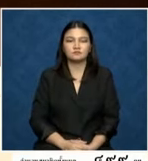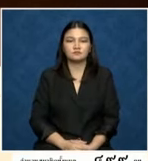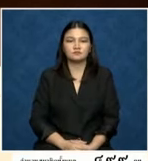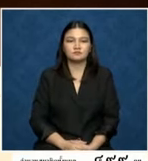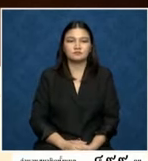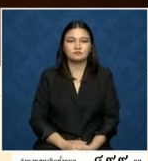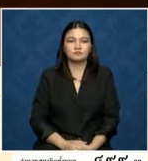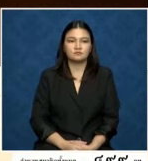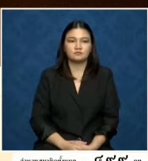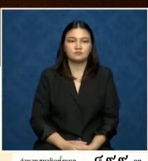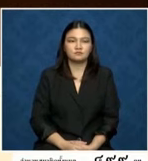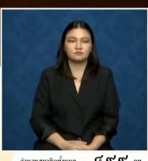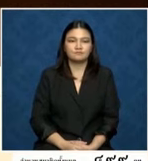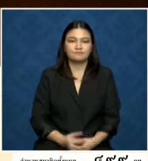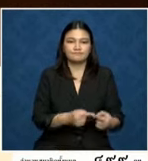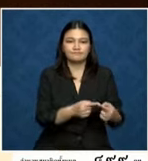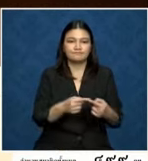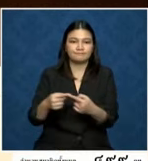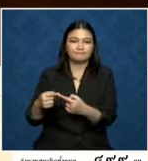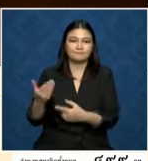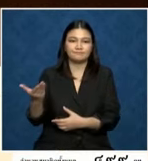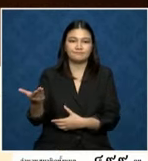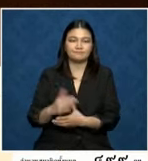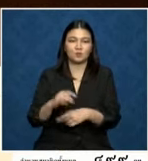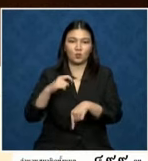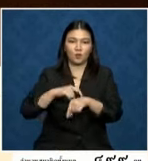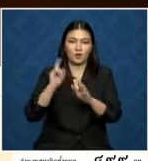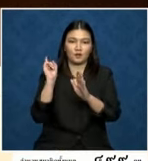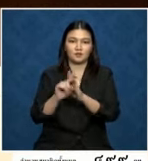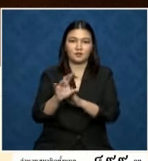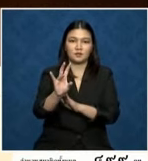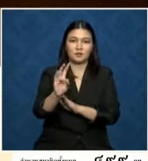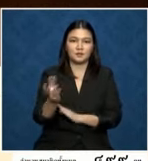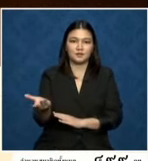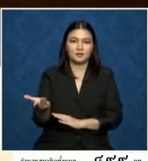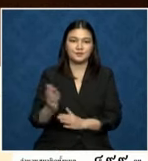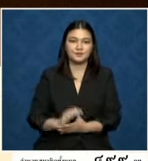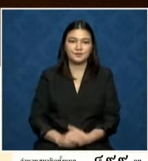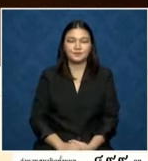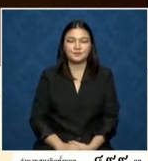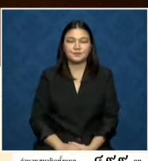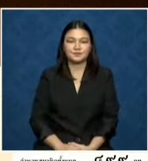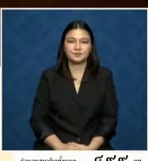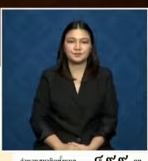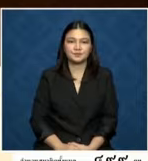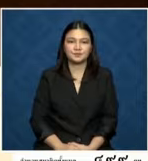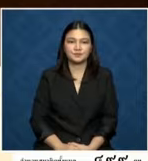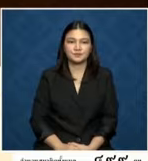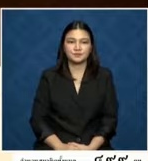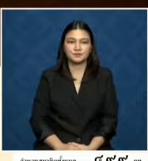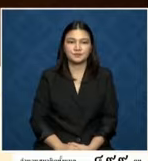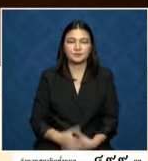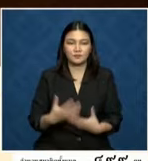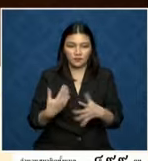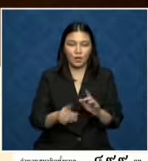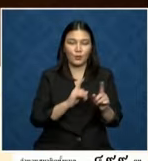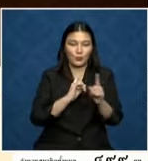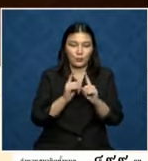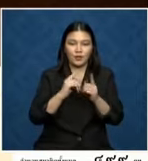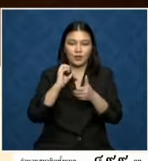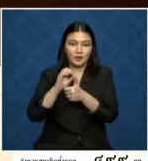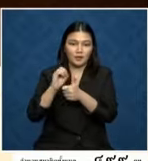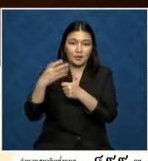กรตันติไพบูลย์ธนะนะครับท่าน7นาทีเชิญครับจากนั้นก็ท่านรัฐมนตรีก็จะสรุปนะครับเ